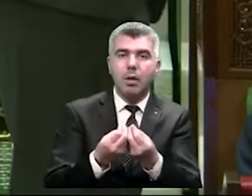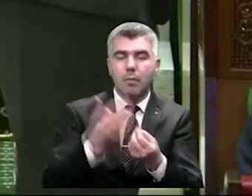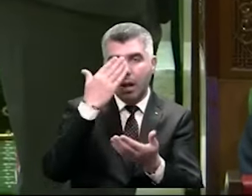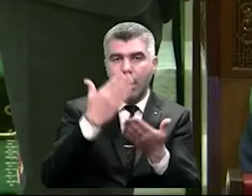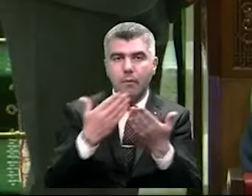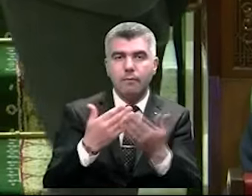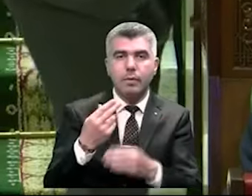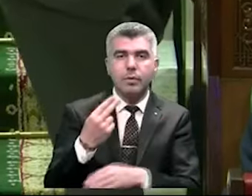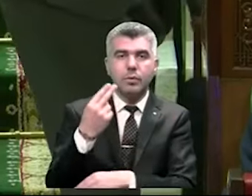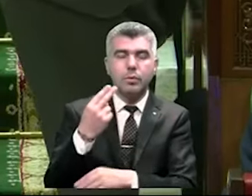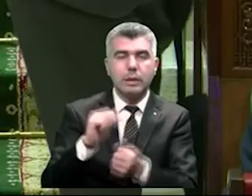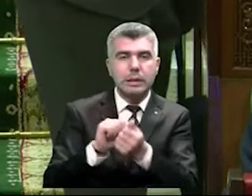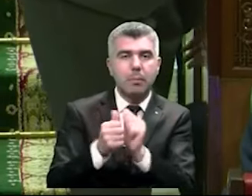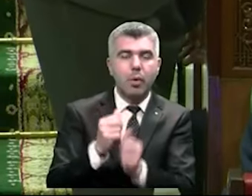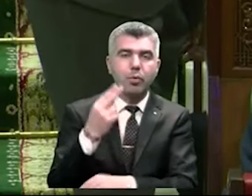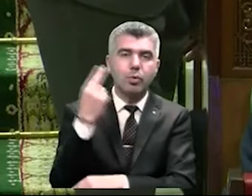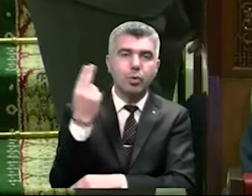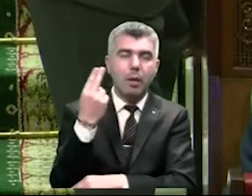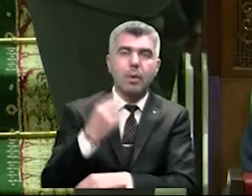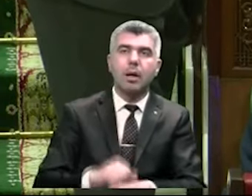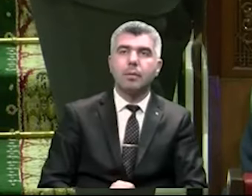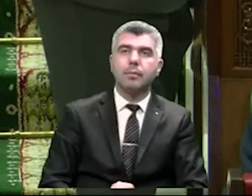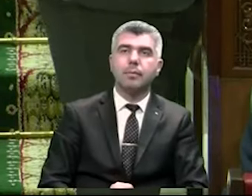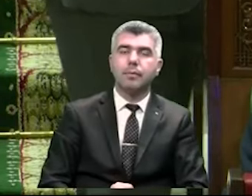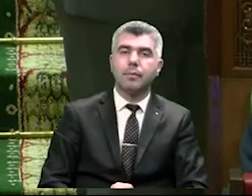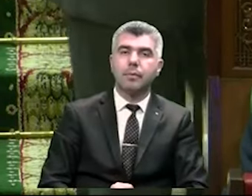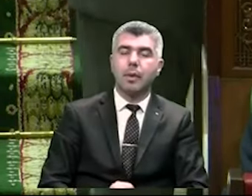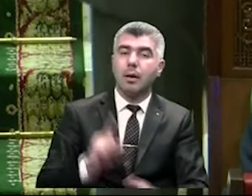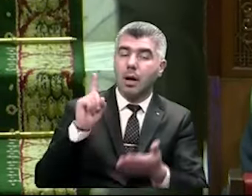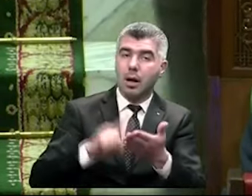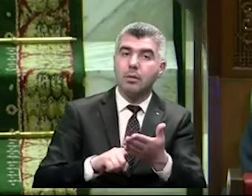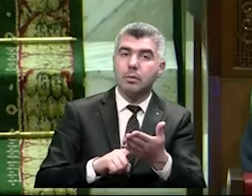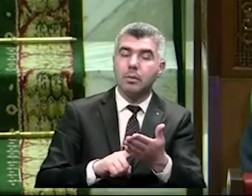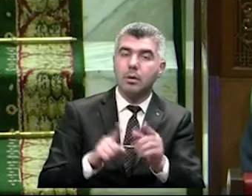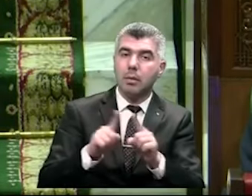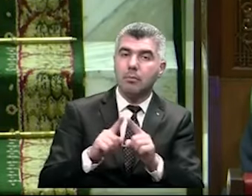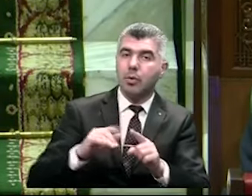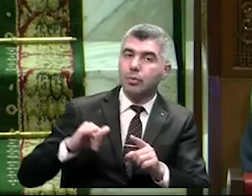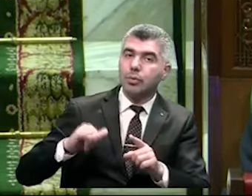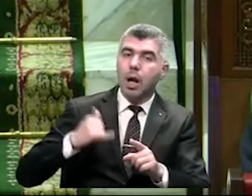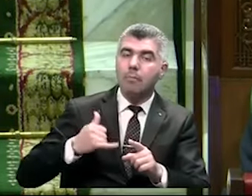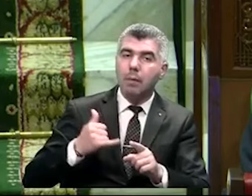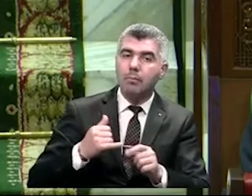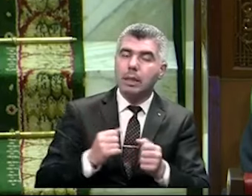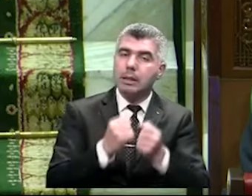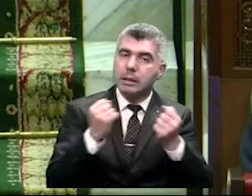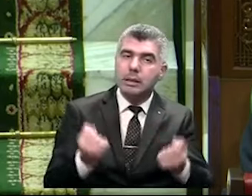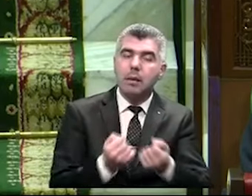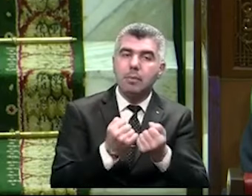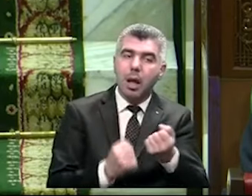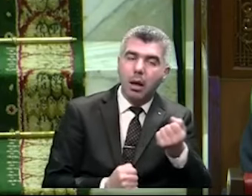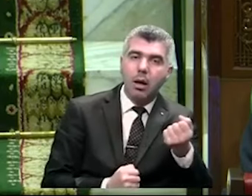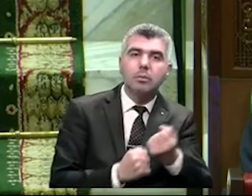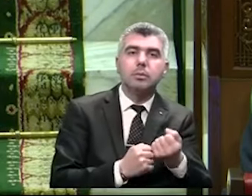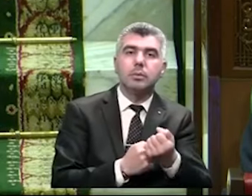الرياضي الجامعيه الرياضه الجامعيه وسيله هامه من اجل بناء الاجيال الشابه وتنميه قدراتهم